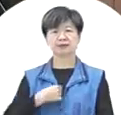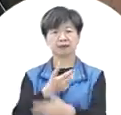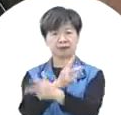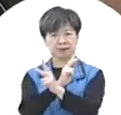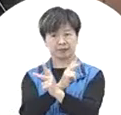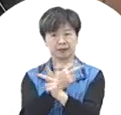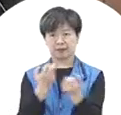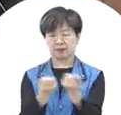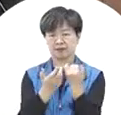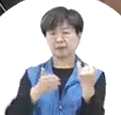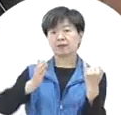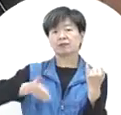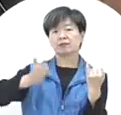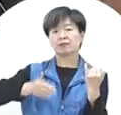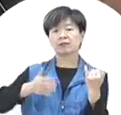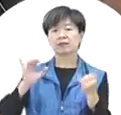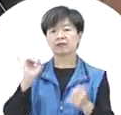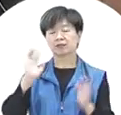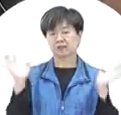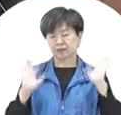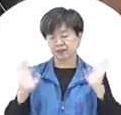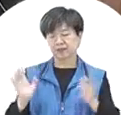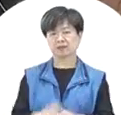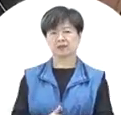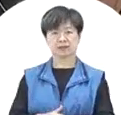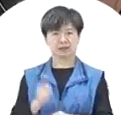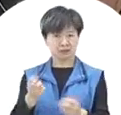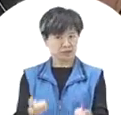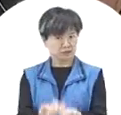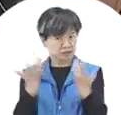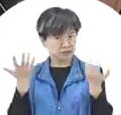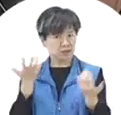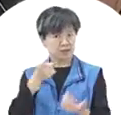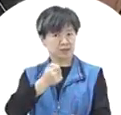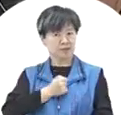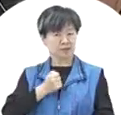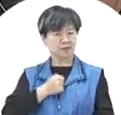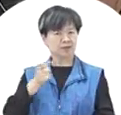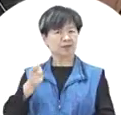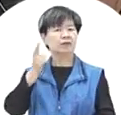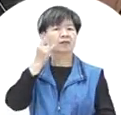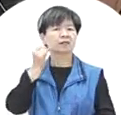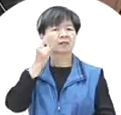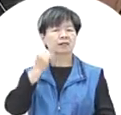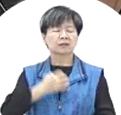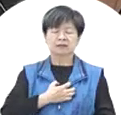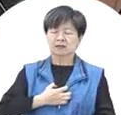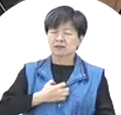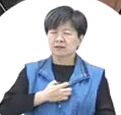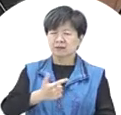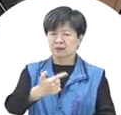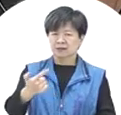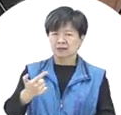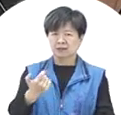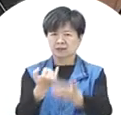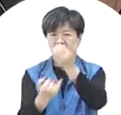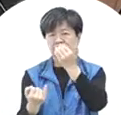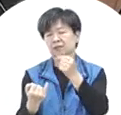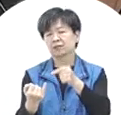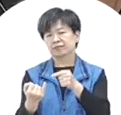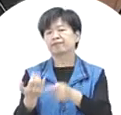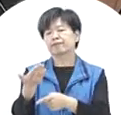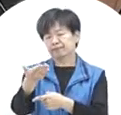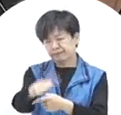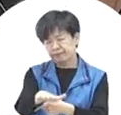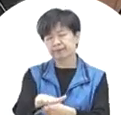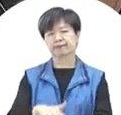件。当时婷婷案件发生的时候，你知道这一位妈妈非常的难过，因为她的女儿已经死亡了。可